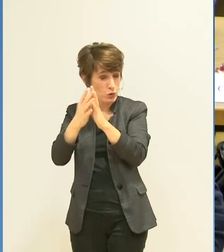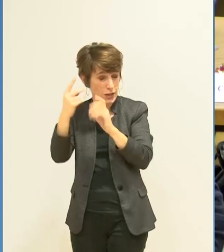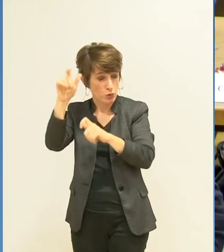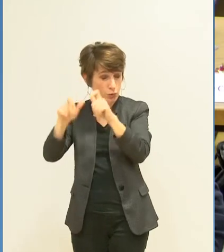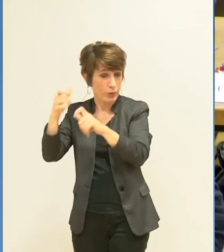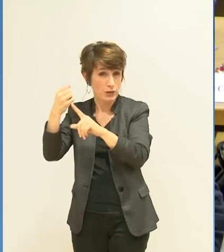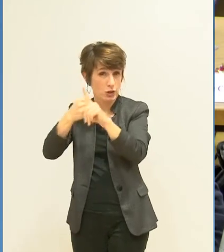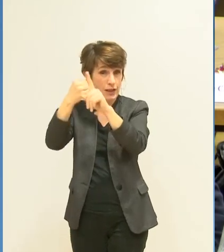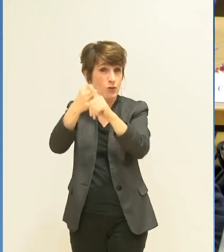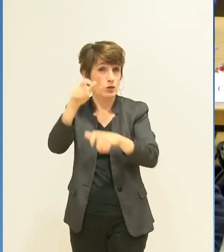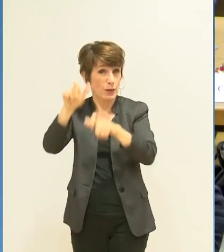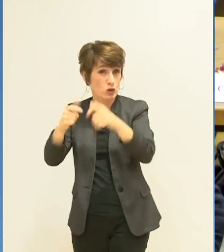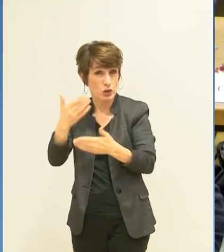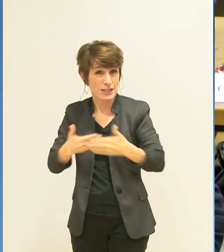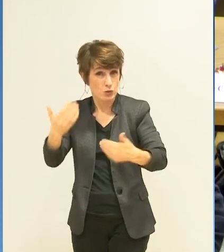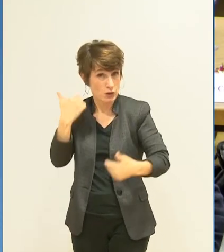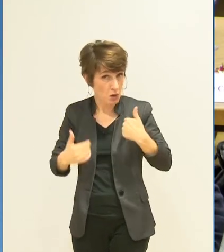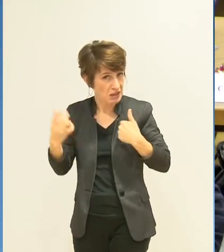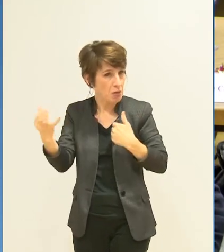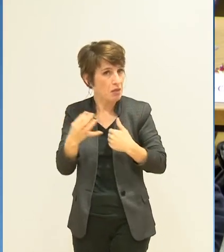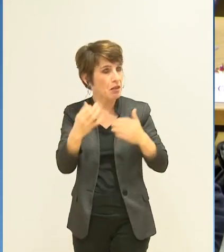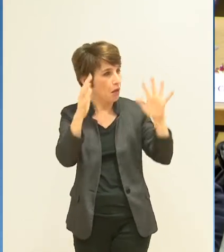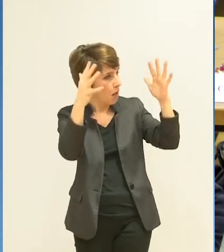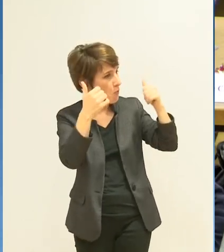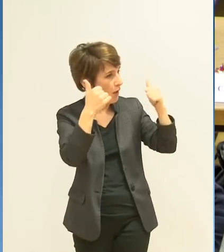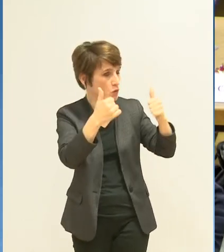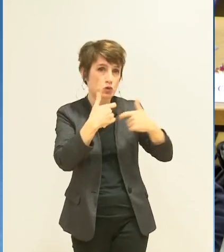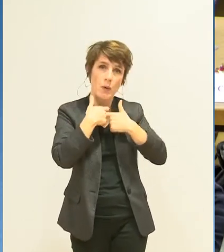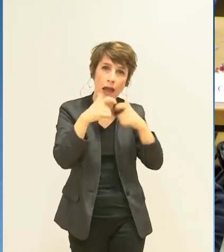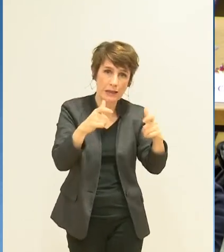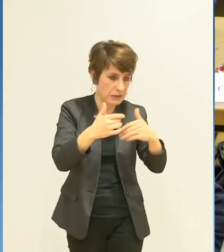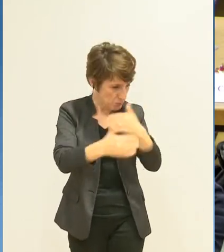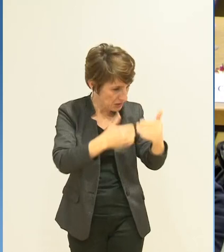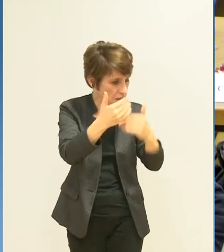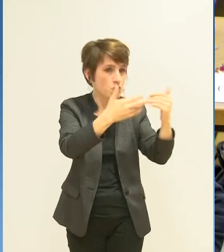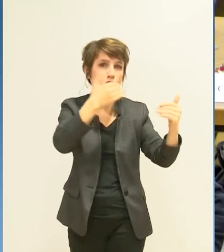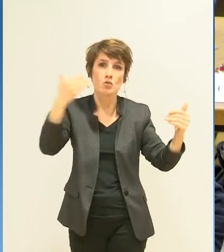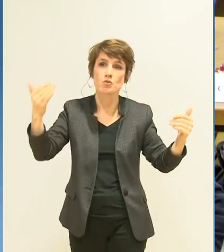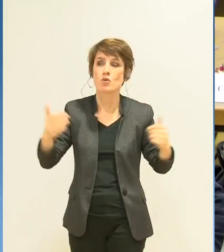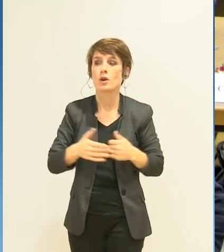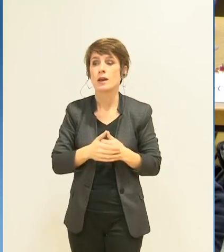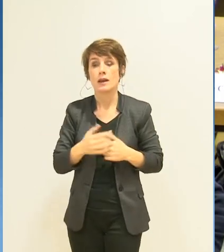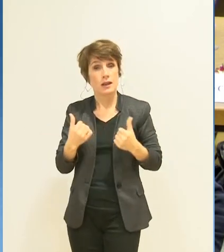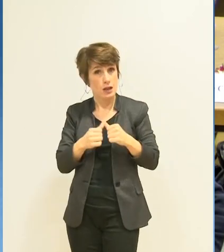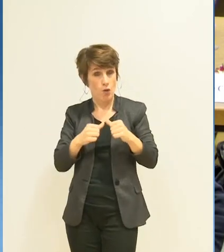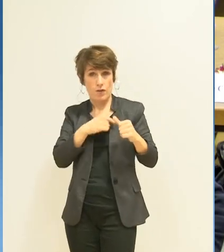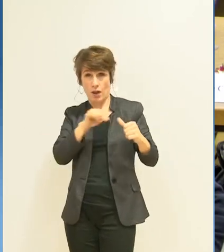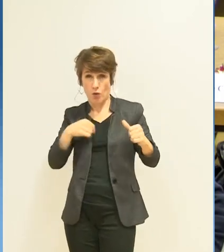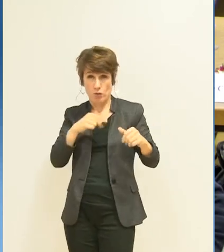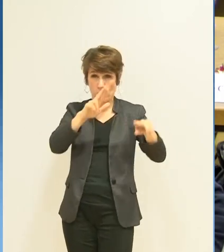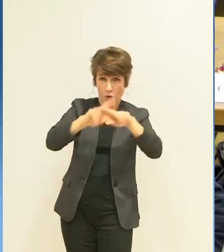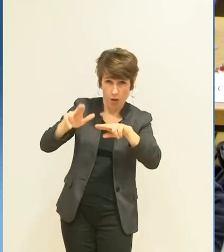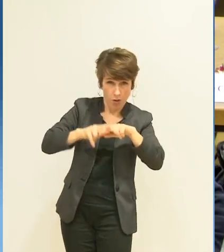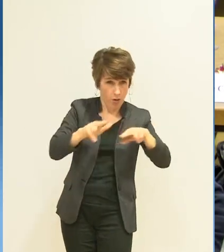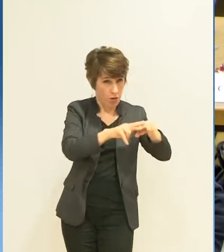mise en accessibilité des locaux municipaux et la réalisation à chaque fois que les projets le permettent de l'avancé en la matière